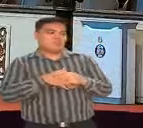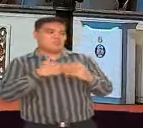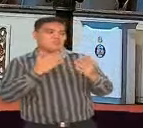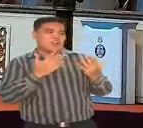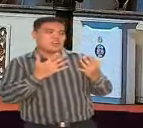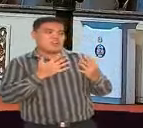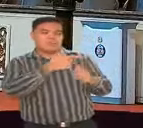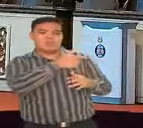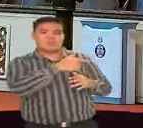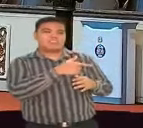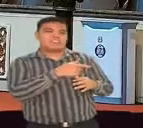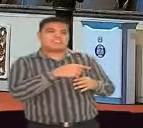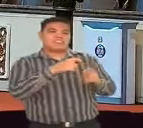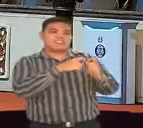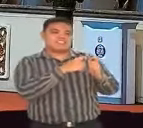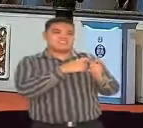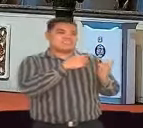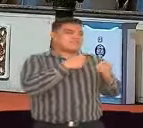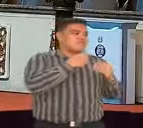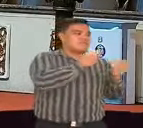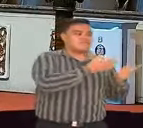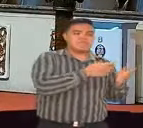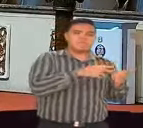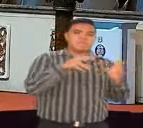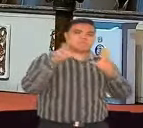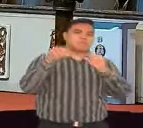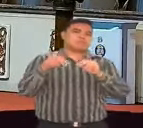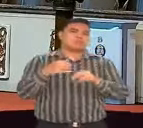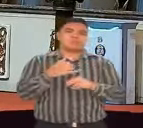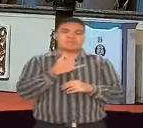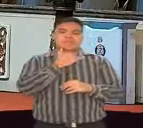yehey, tuwa na niya. Tuo-tuo man na.